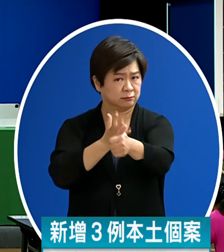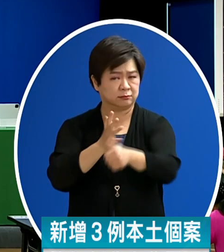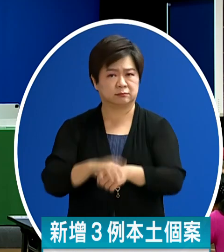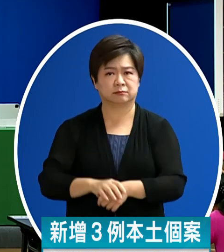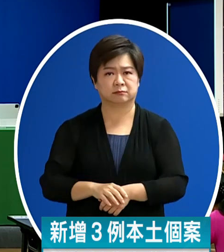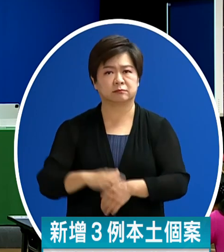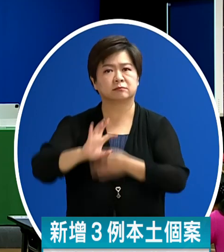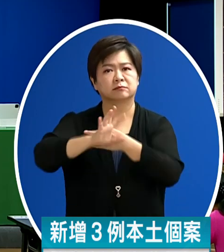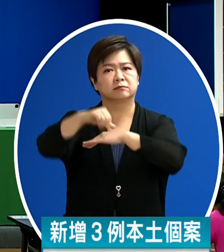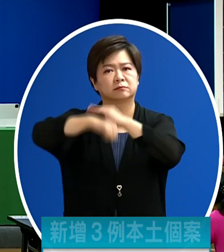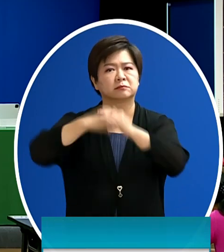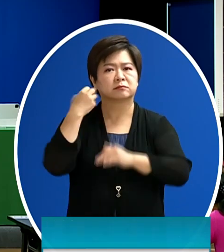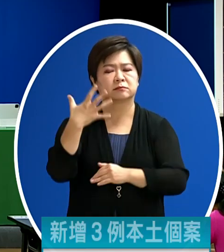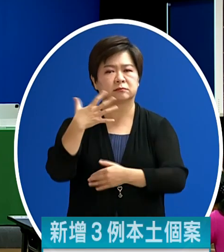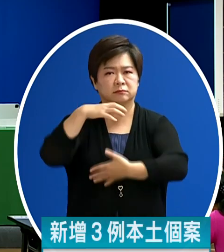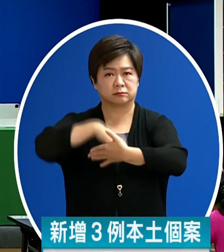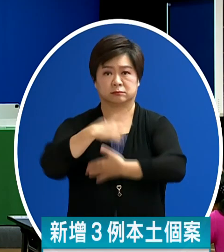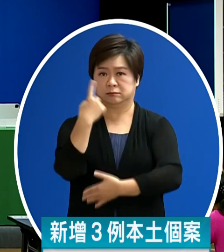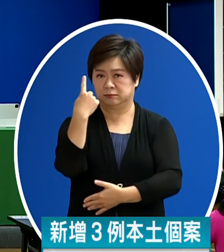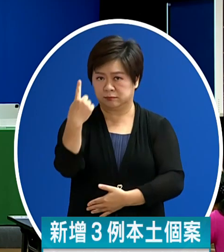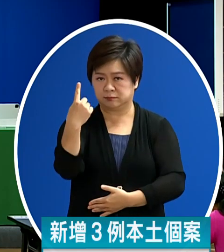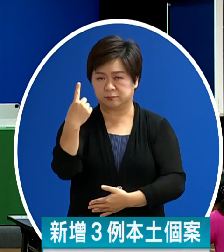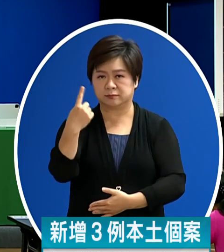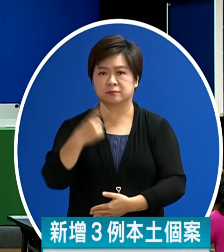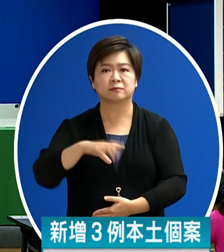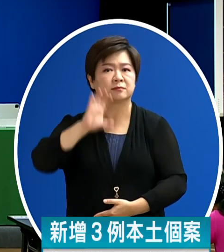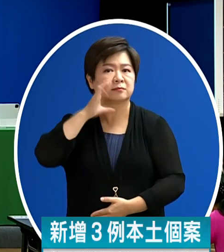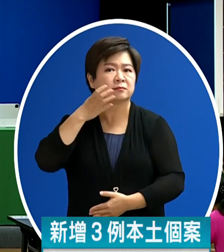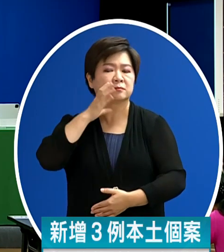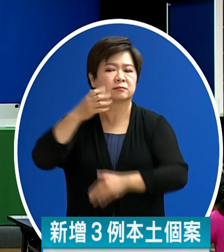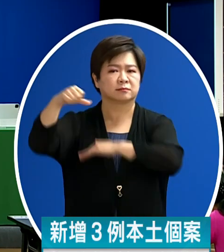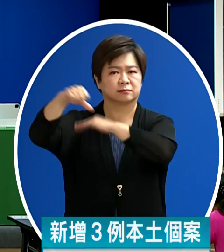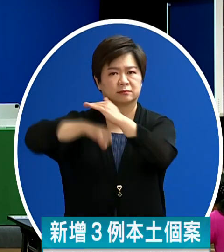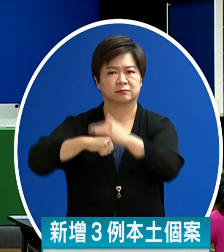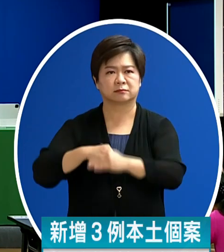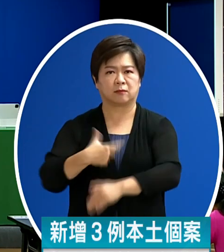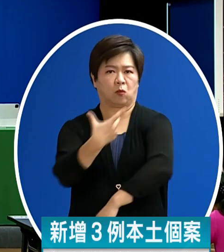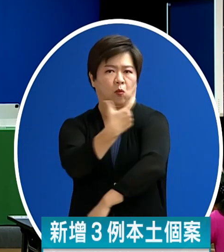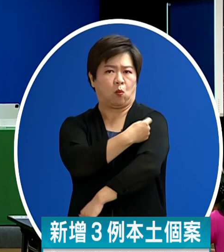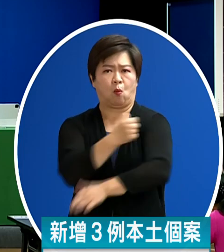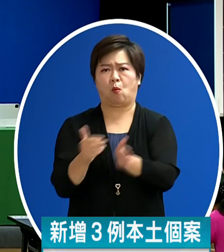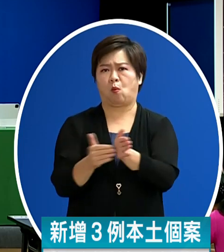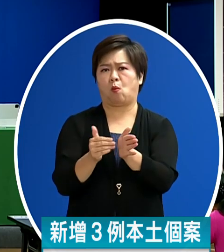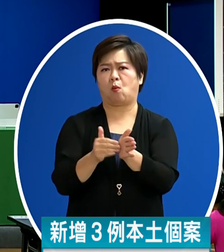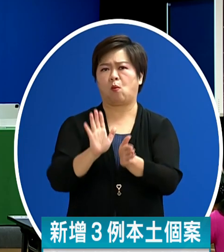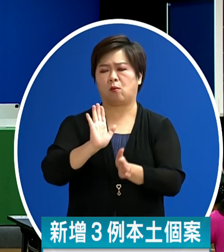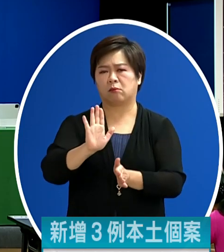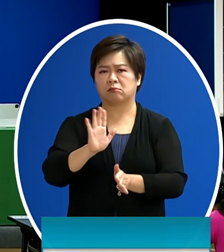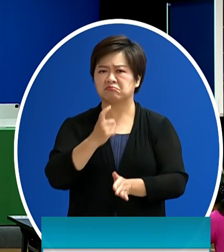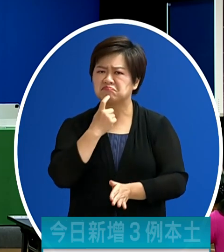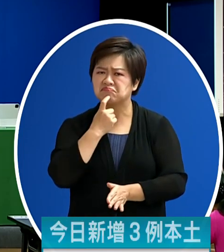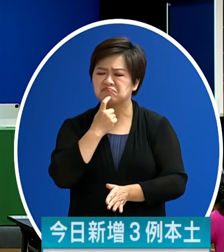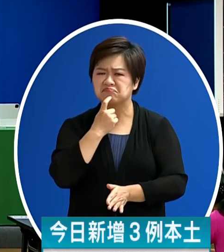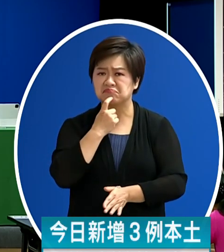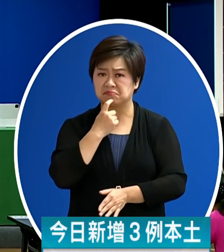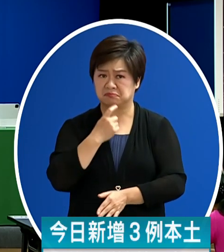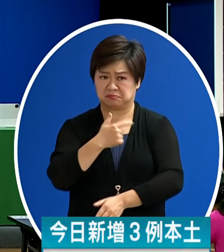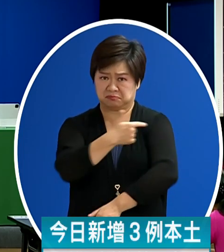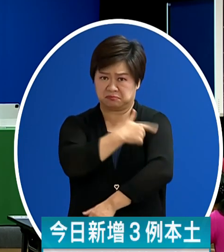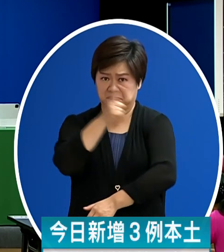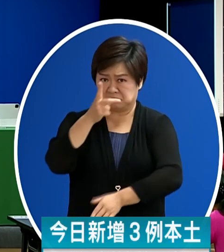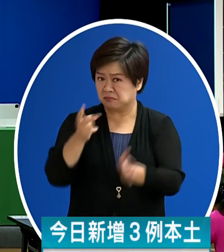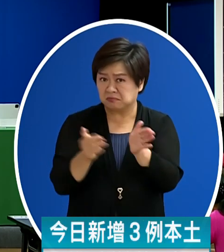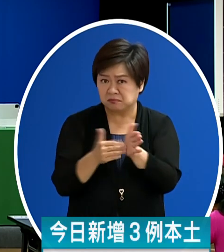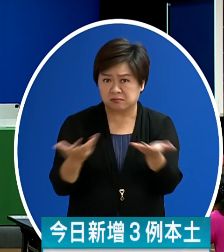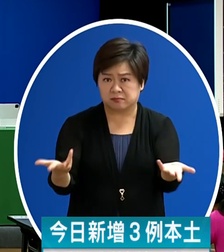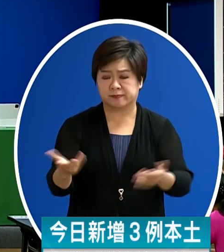新增境外移入当中有一例他从泰国入境的，有施打过疫苗，不晓得他算不算是突破性的感染？